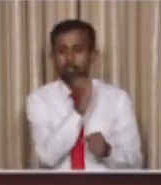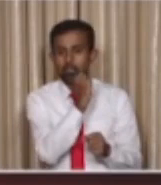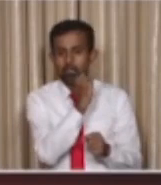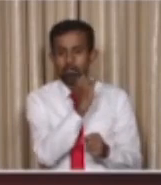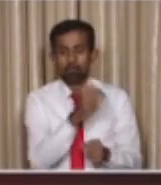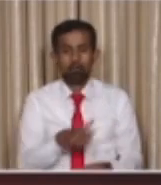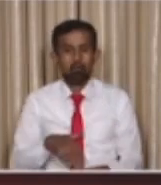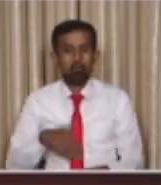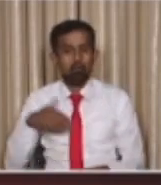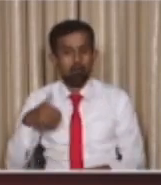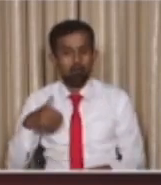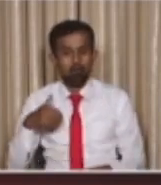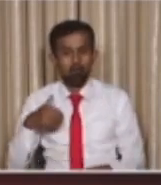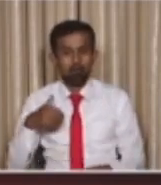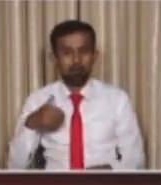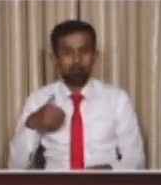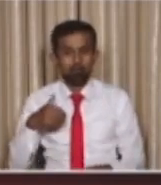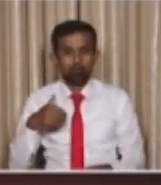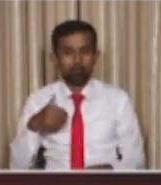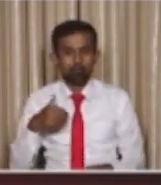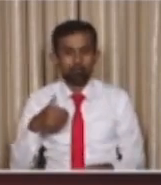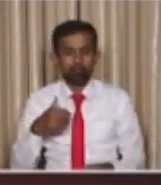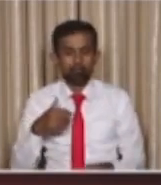නීතිපතිවරයාගේ මූලිකත්වයෙන්